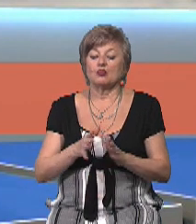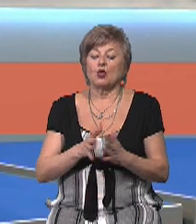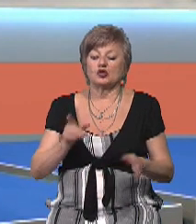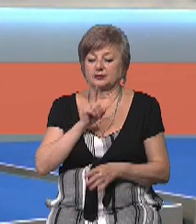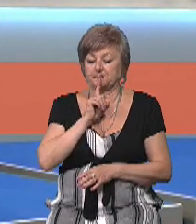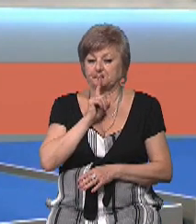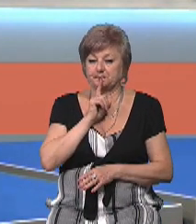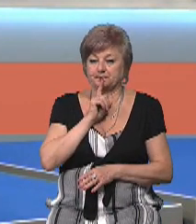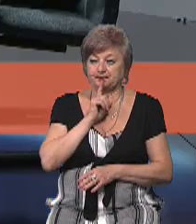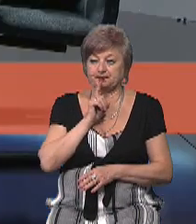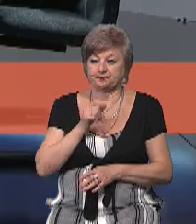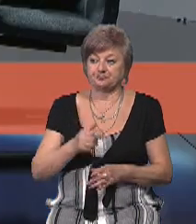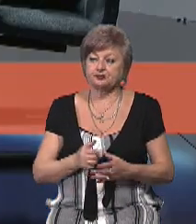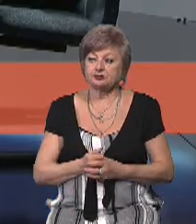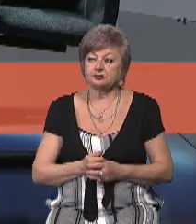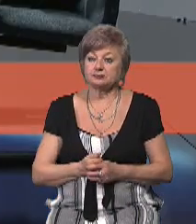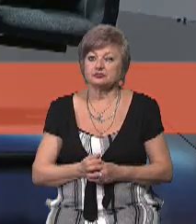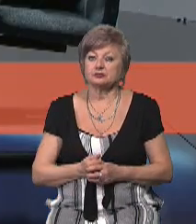Да?